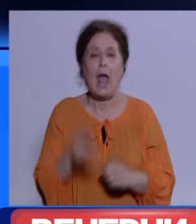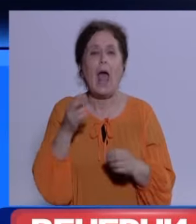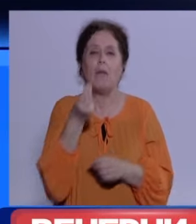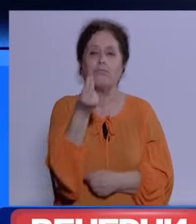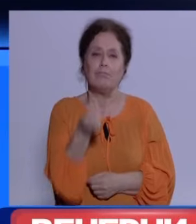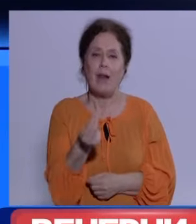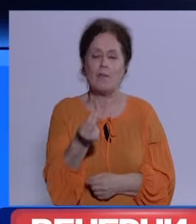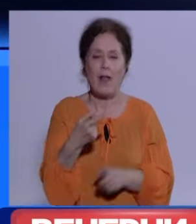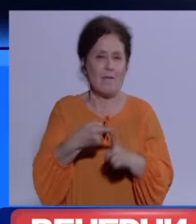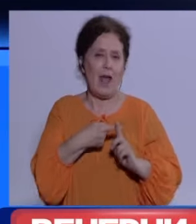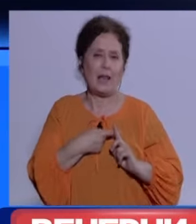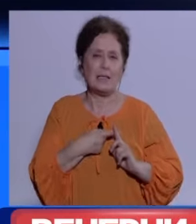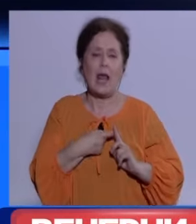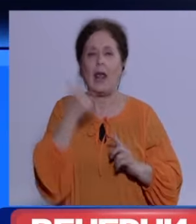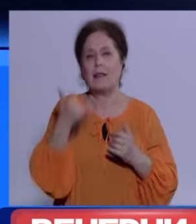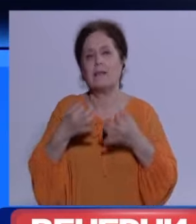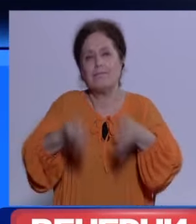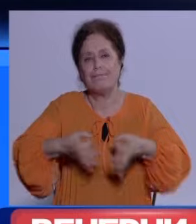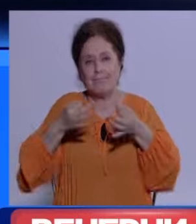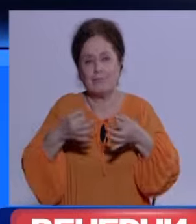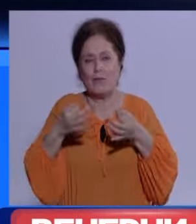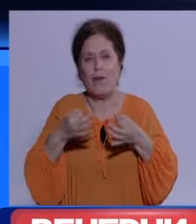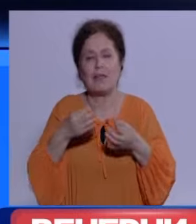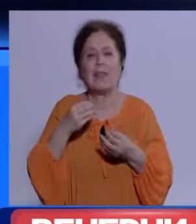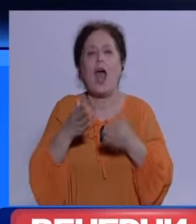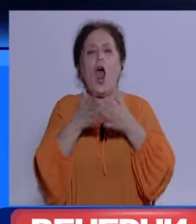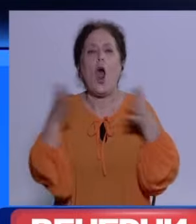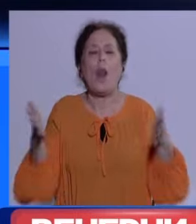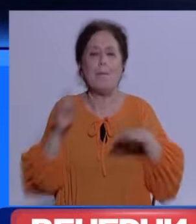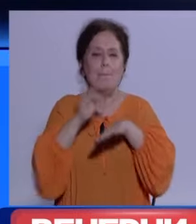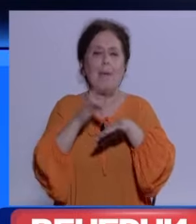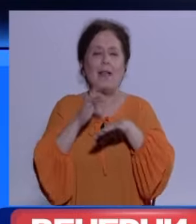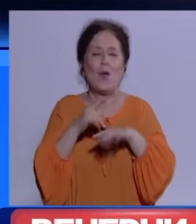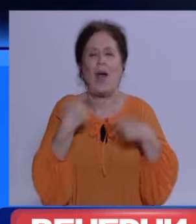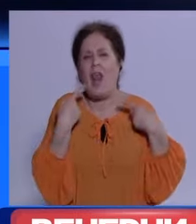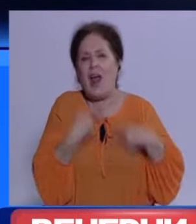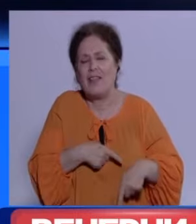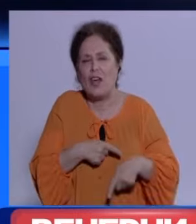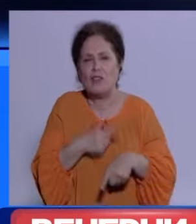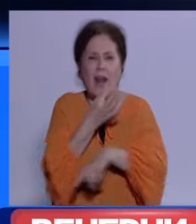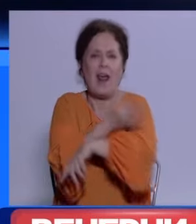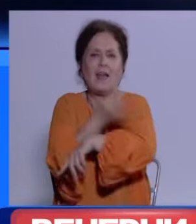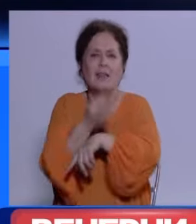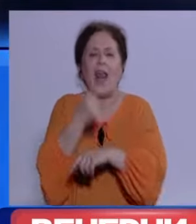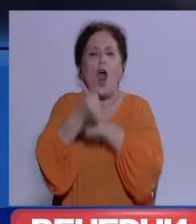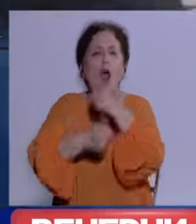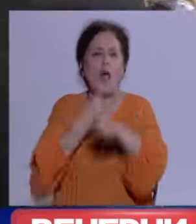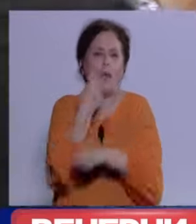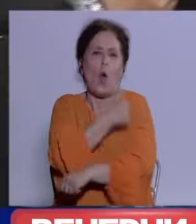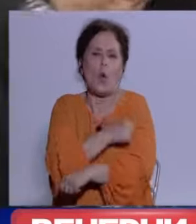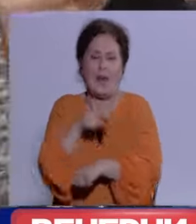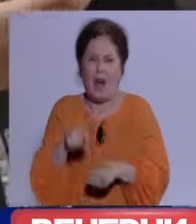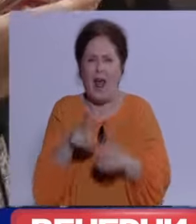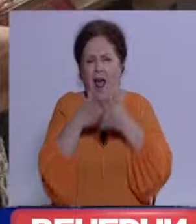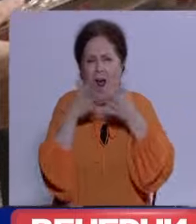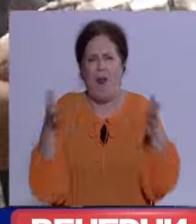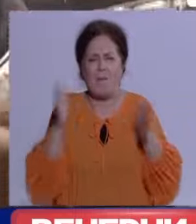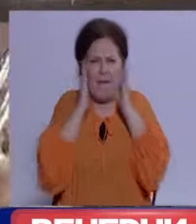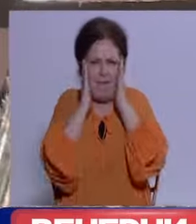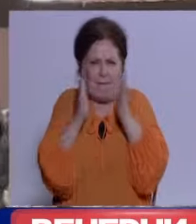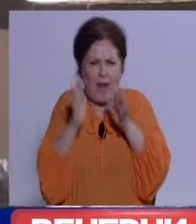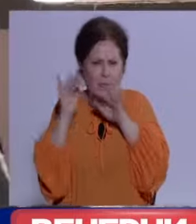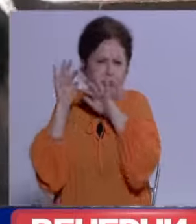Православните христијани го одбележуваат денеска Велики петок, најтажниот ден во годината. Голем број верници денеска